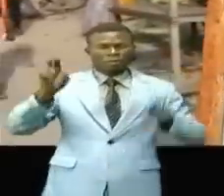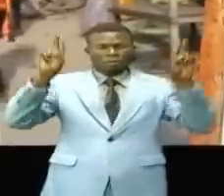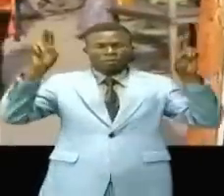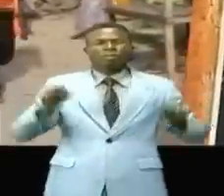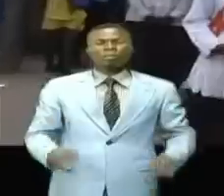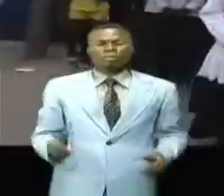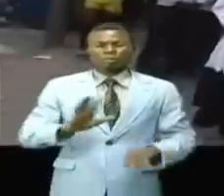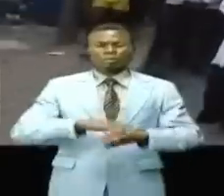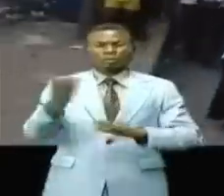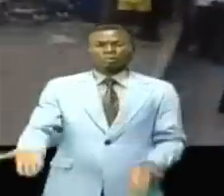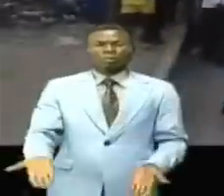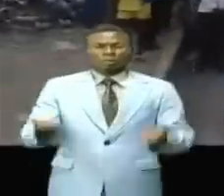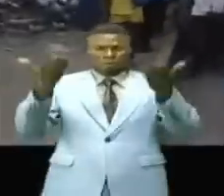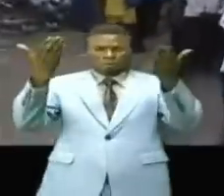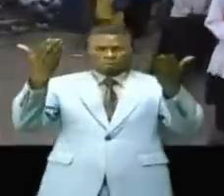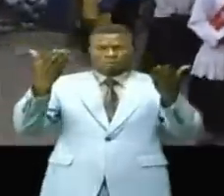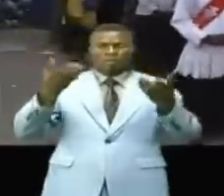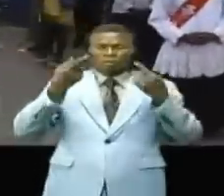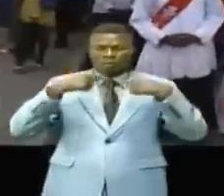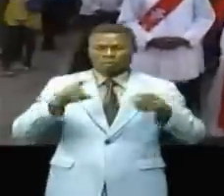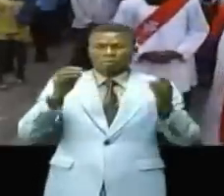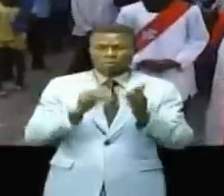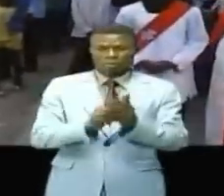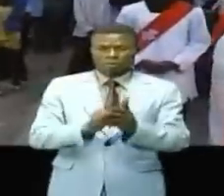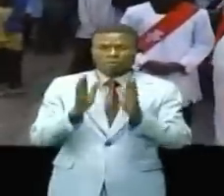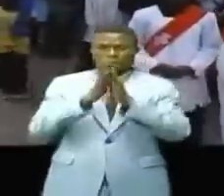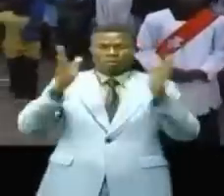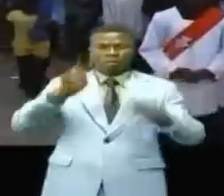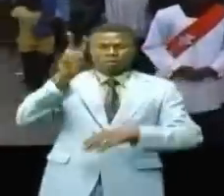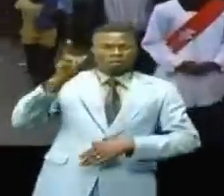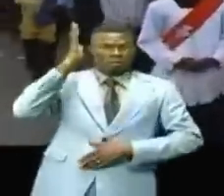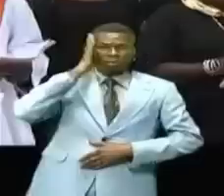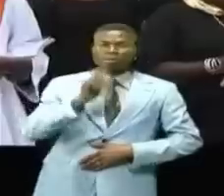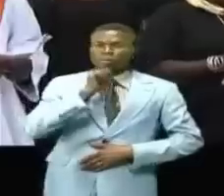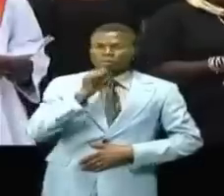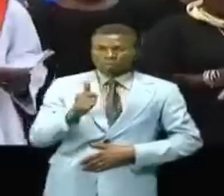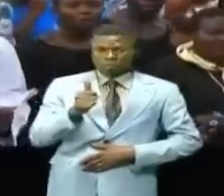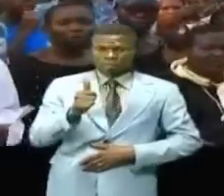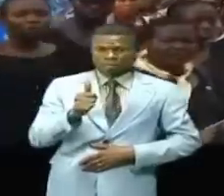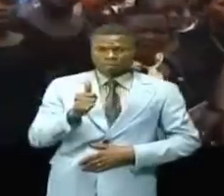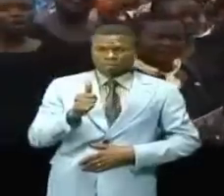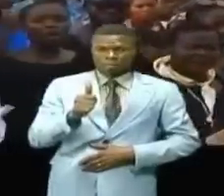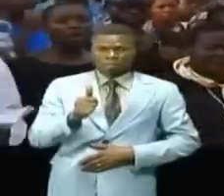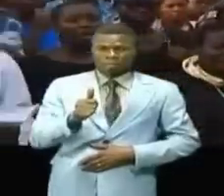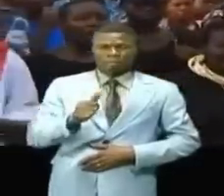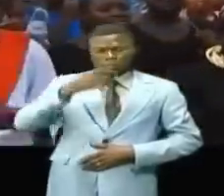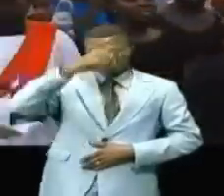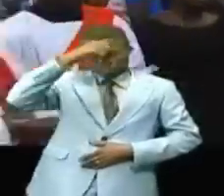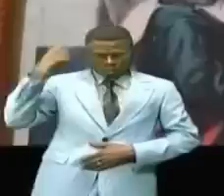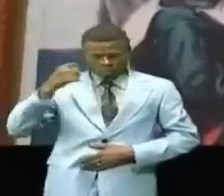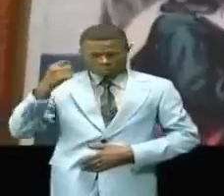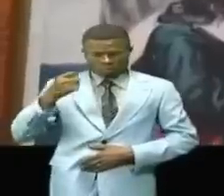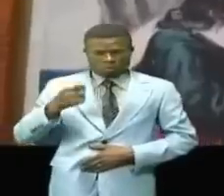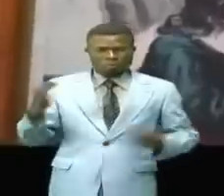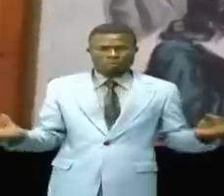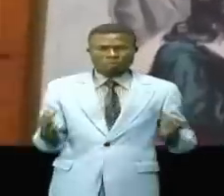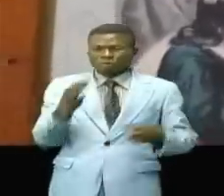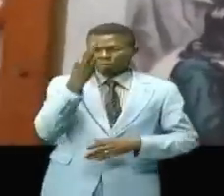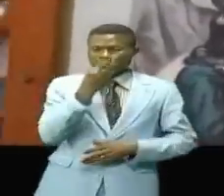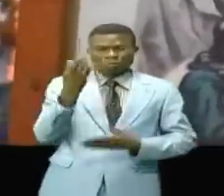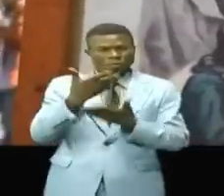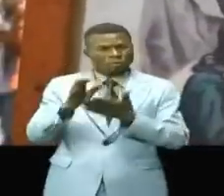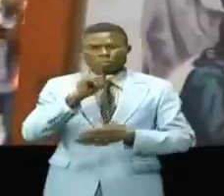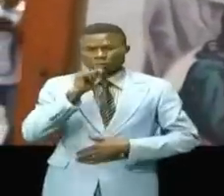et ressuscité. Rappelons toutefois qu'il n'y a pas messe les vendredis saints. L'office de la passion ne comporte pas des célébrations